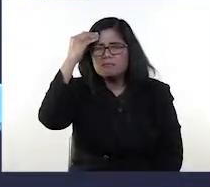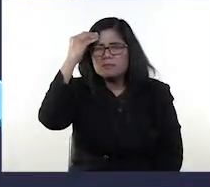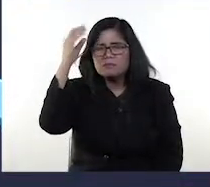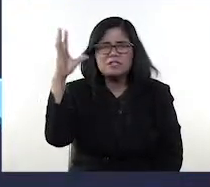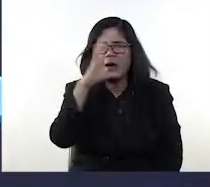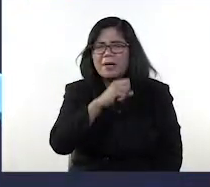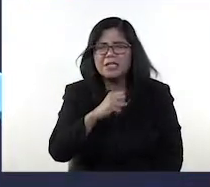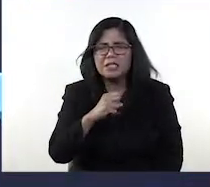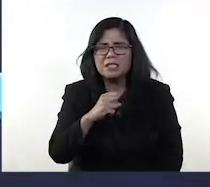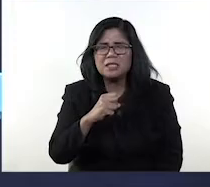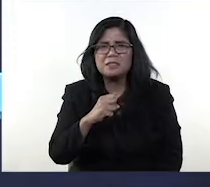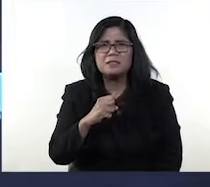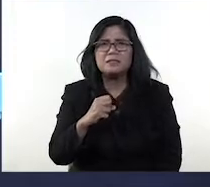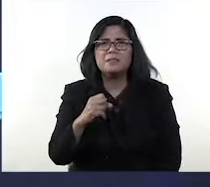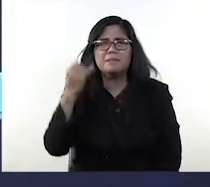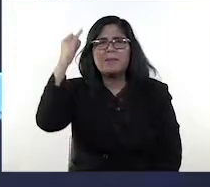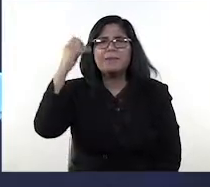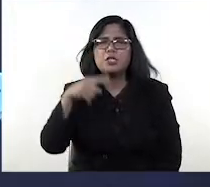Hai kejar bangun